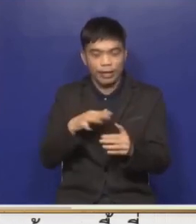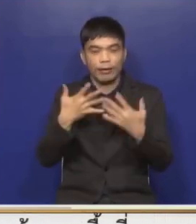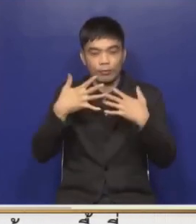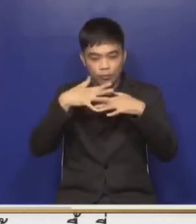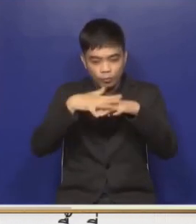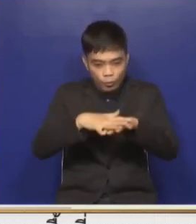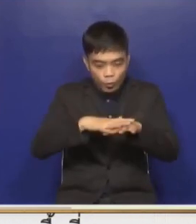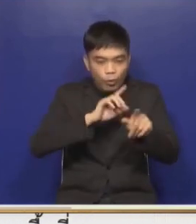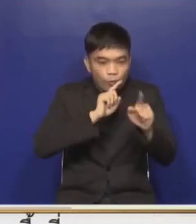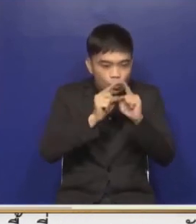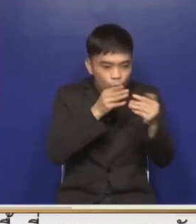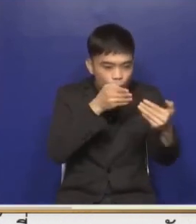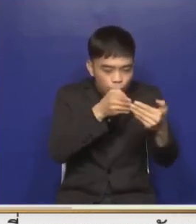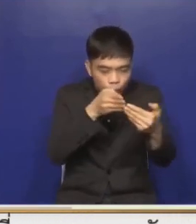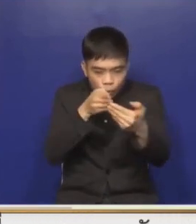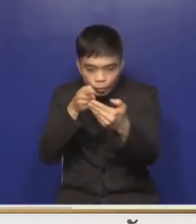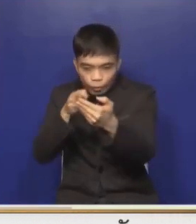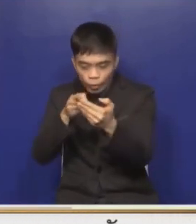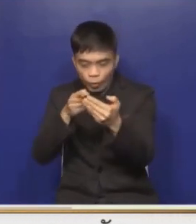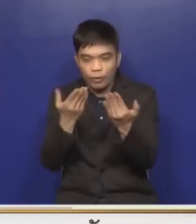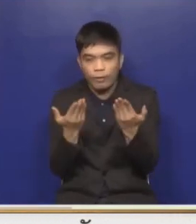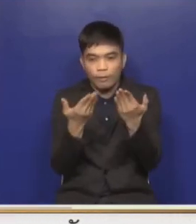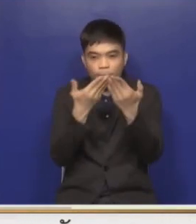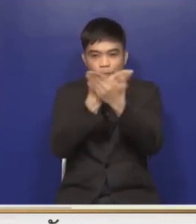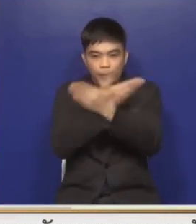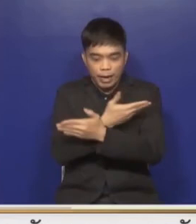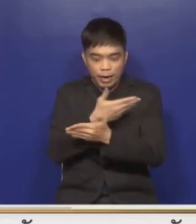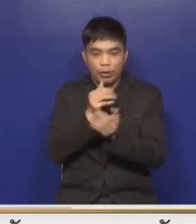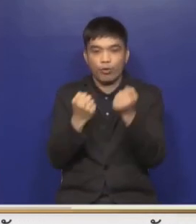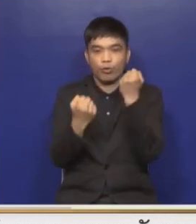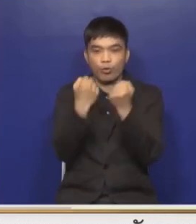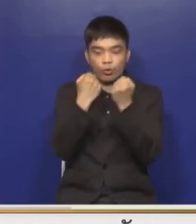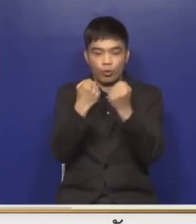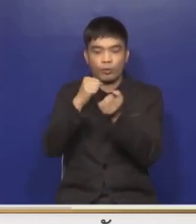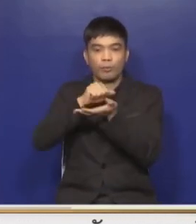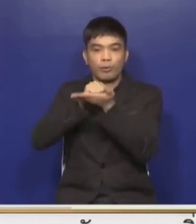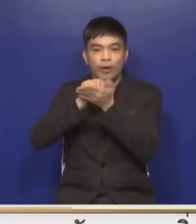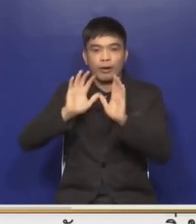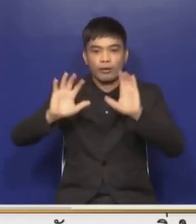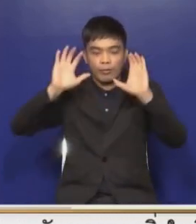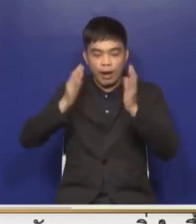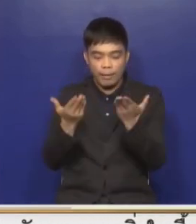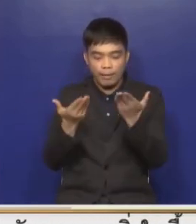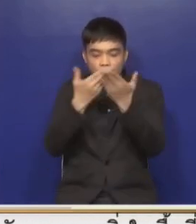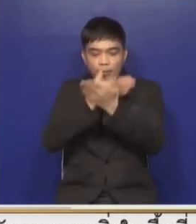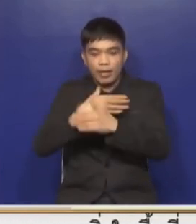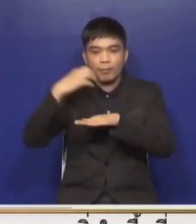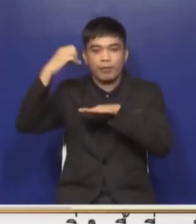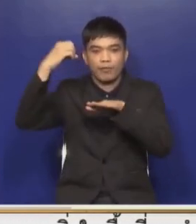ใหเบ้อง